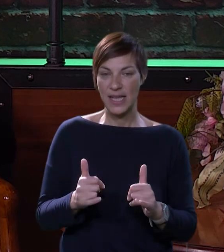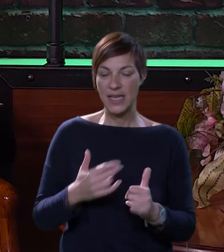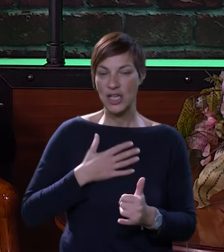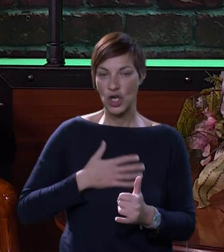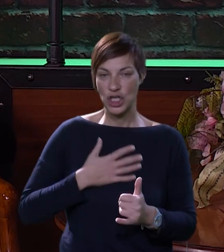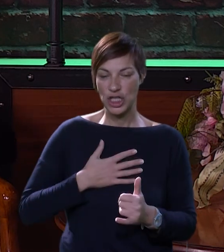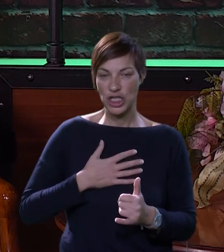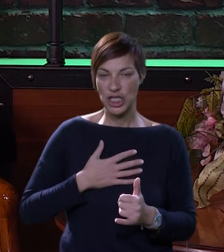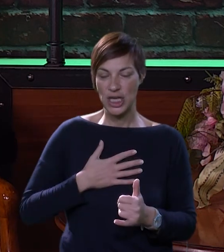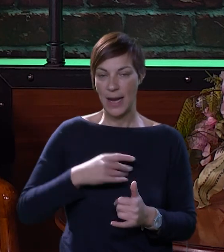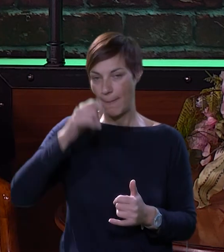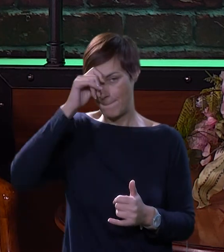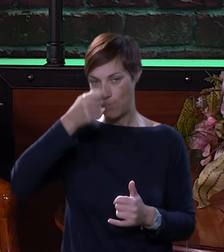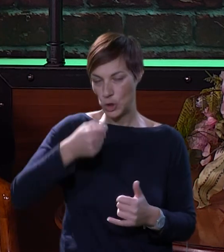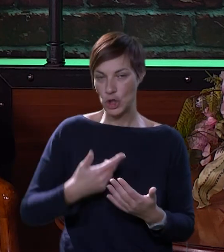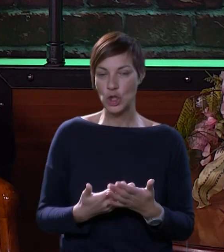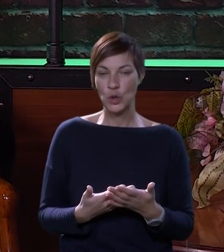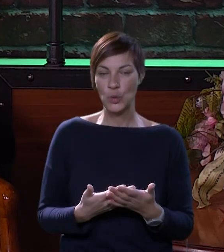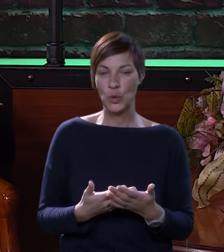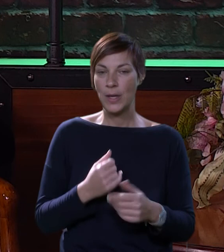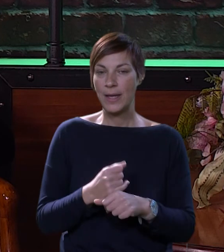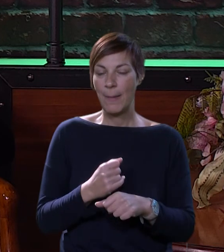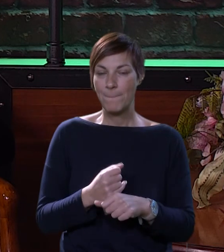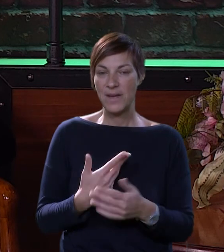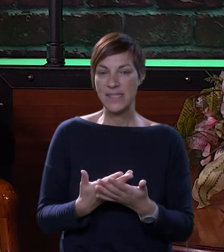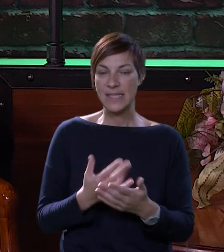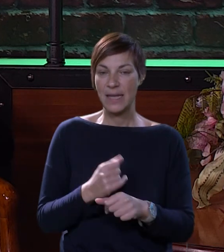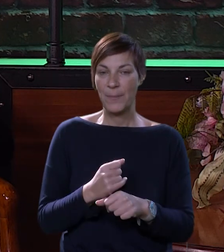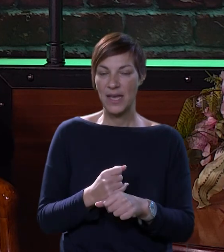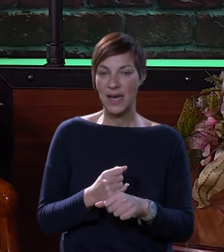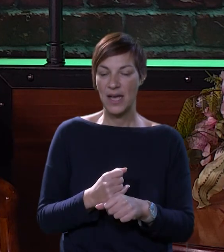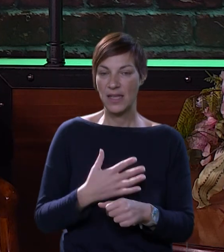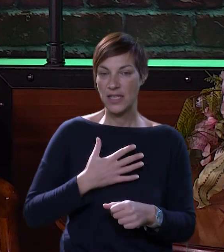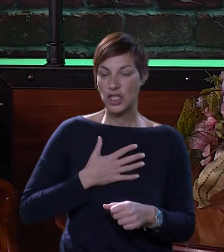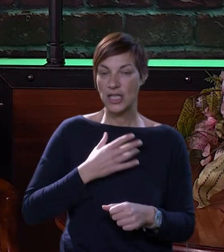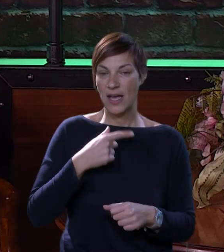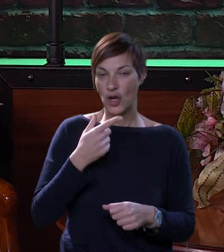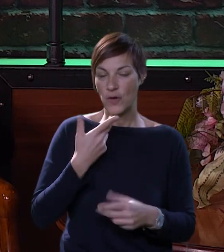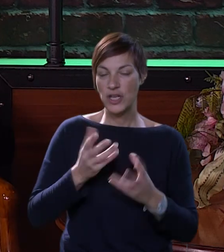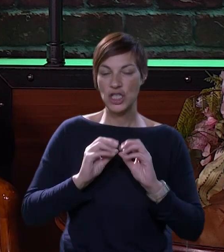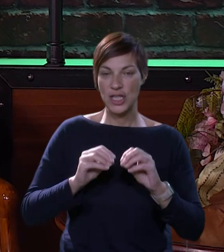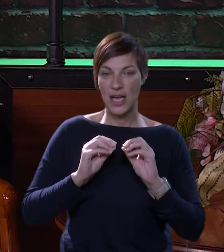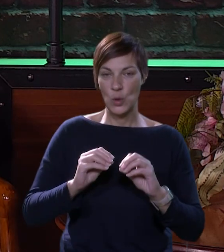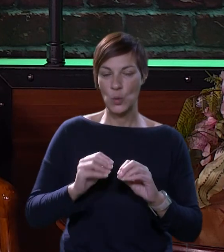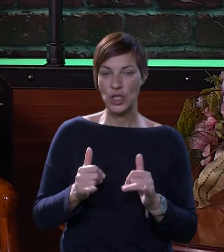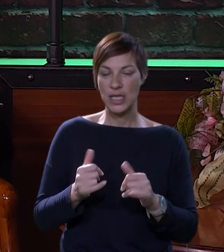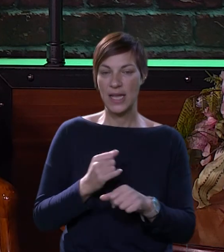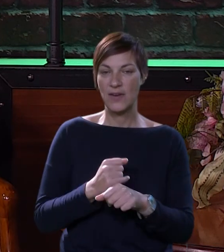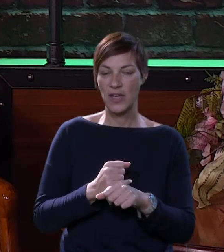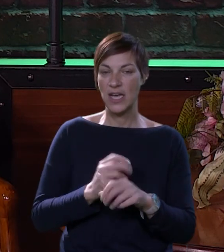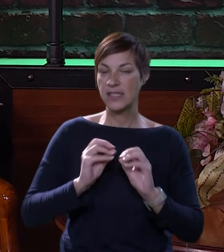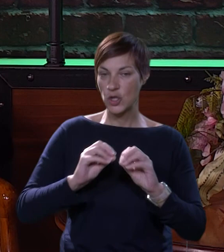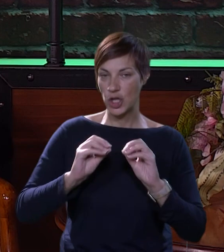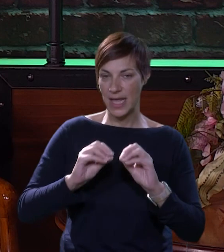hoće, žele, cijene, bave se time, rade ono što govore, što uče, i naravno rad